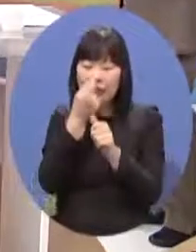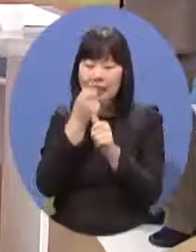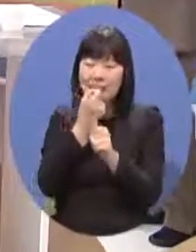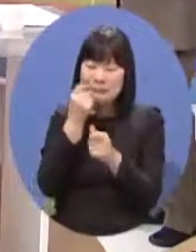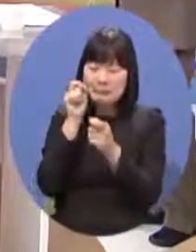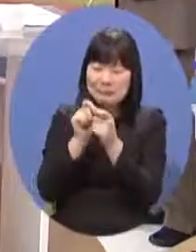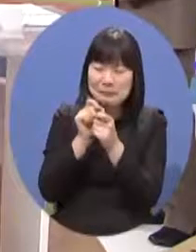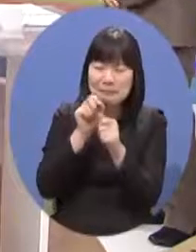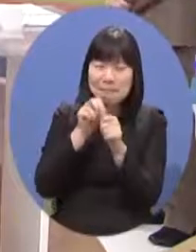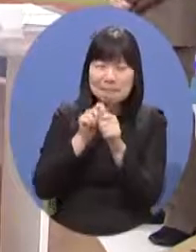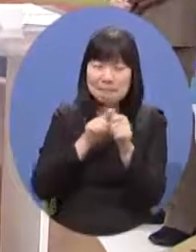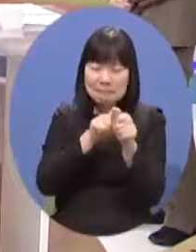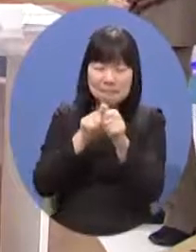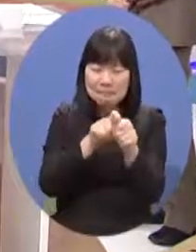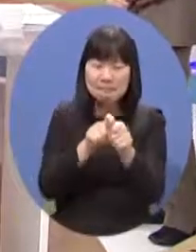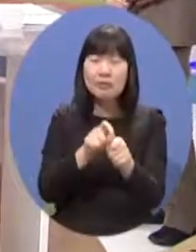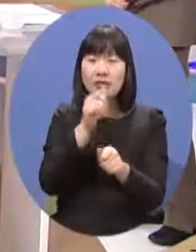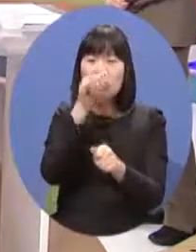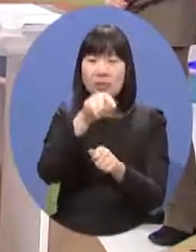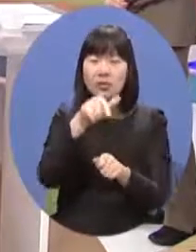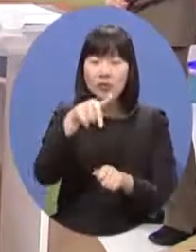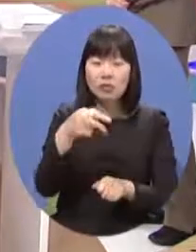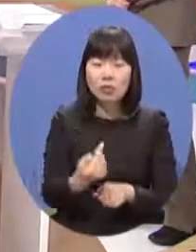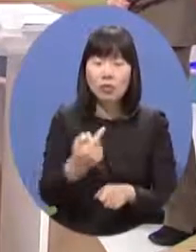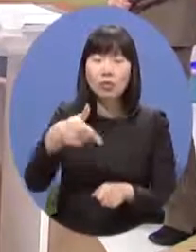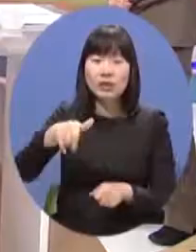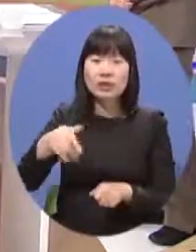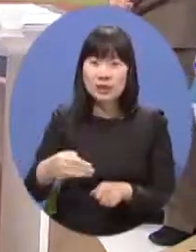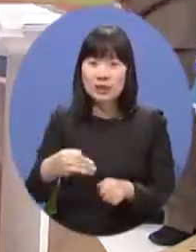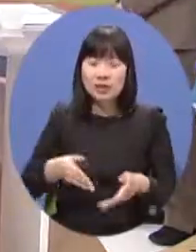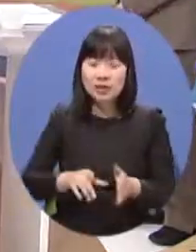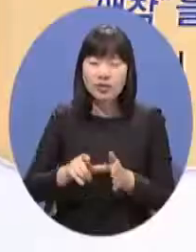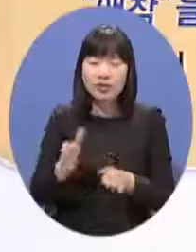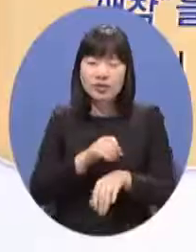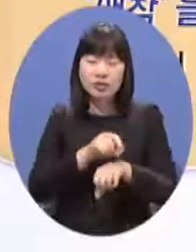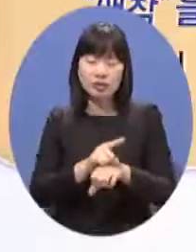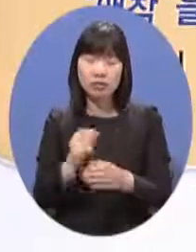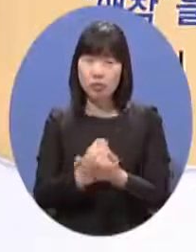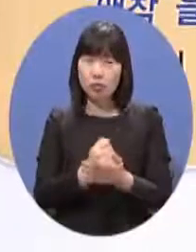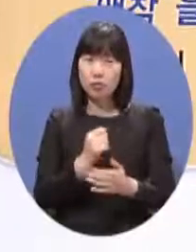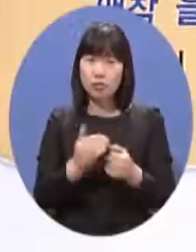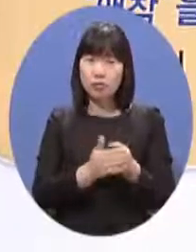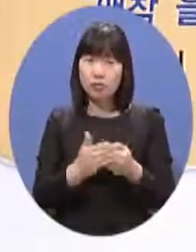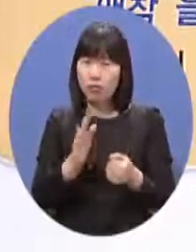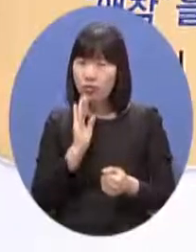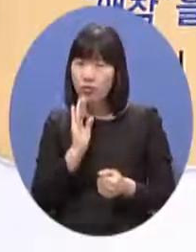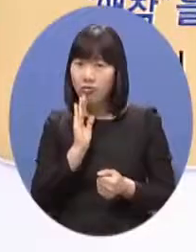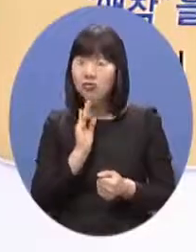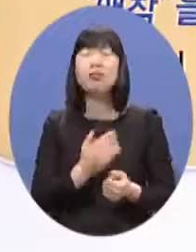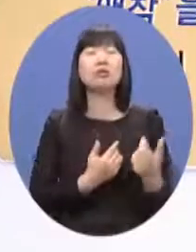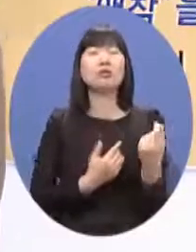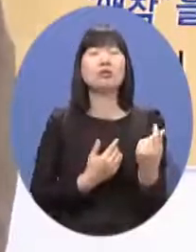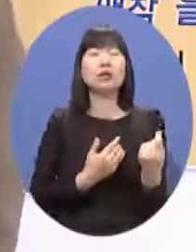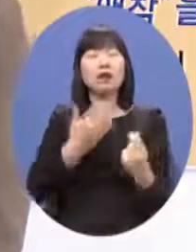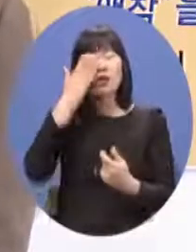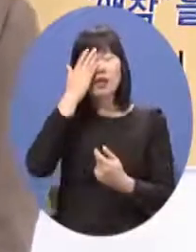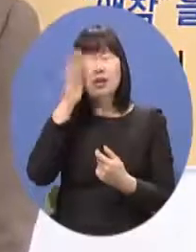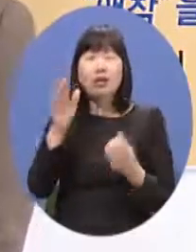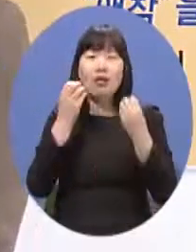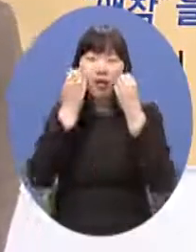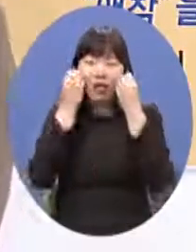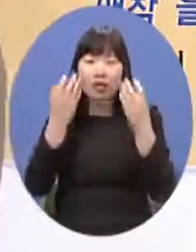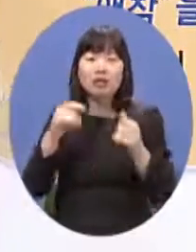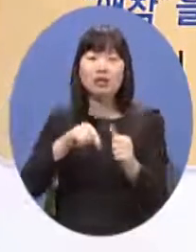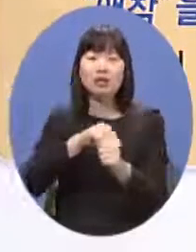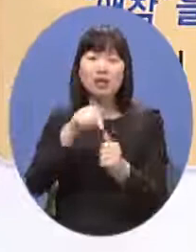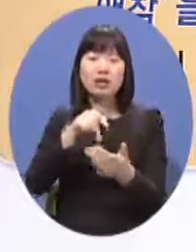것도 기질적인 측면도 있겠네요. 그렇죠. 네. 그다음에 그 낯설고 새로운 자극에 대한 불안